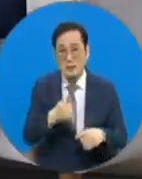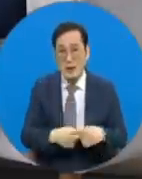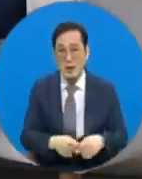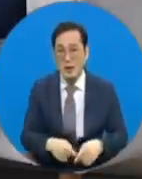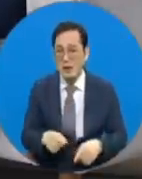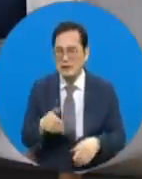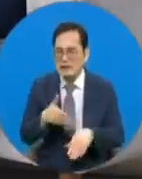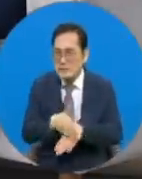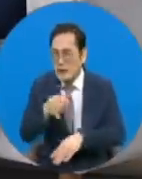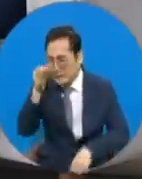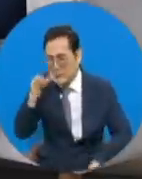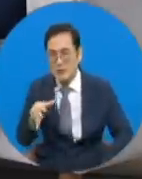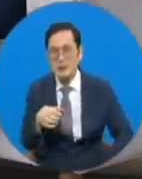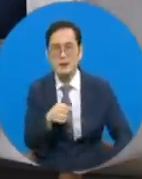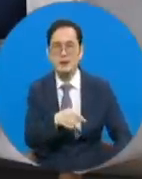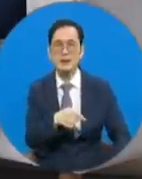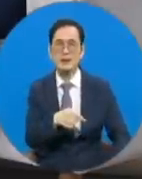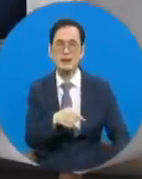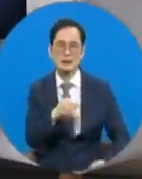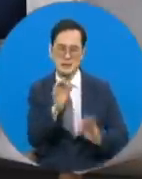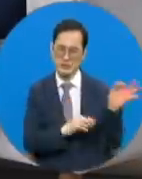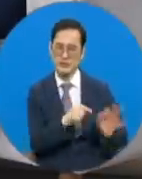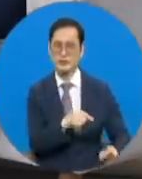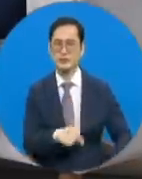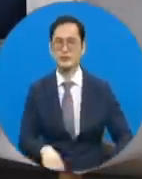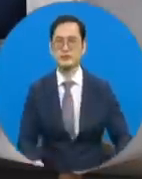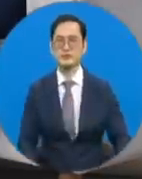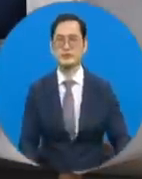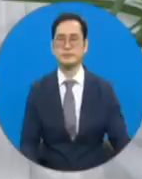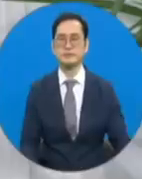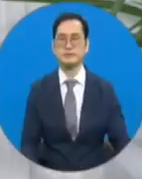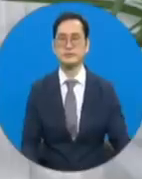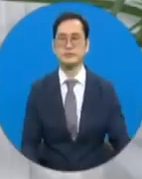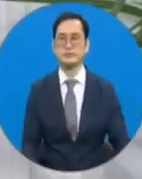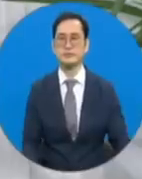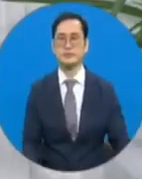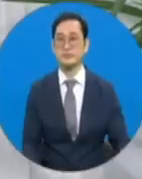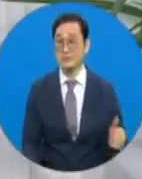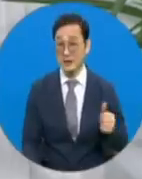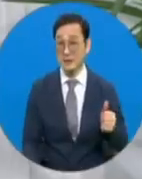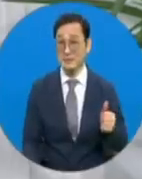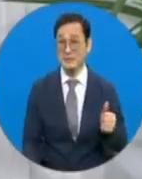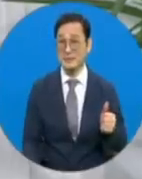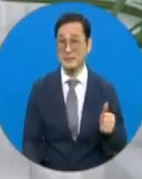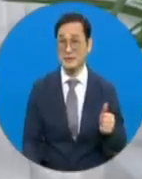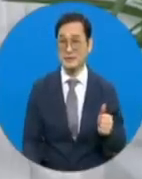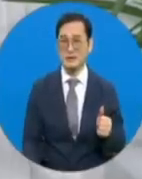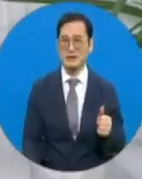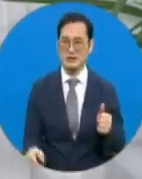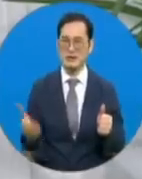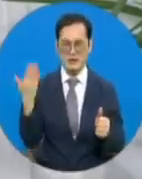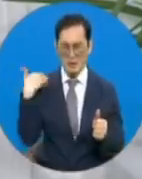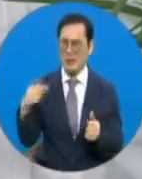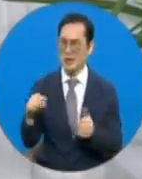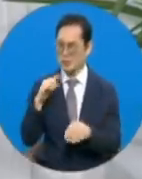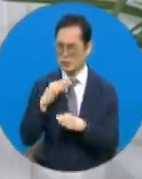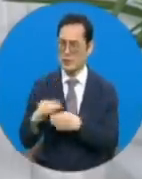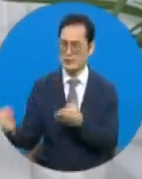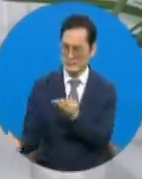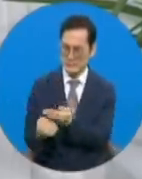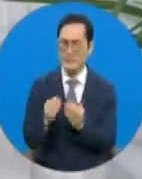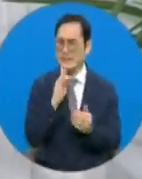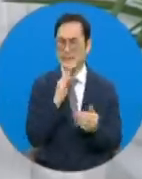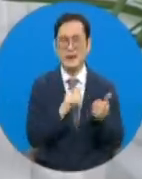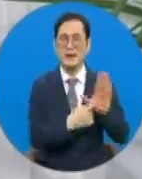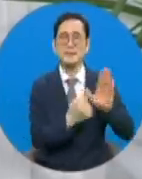과거에 중소벤처기업부 장관을 했거든요. 그때 청문회에서도 천안함 관련된 내용이 나왔습니다. 그때 북의 소행이라고 명확하게 밝힌 바가 있기 때문에